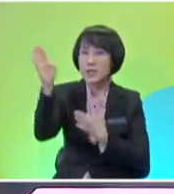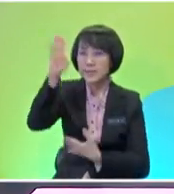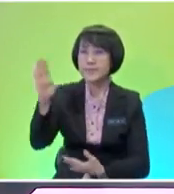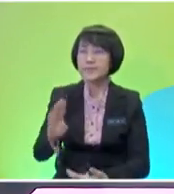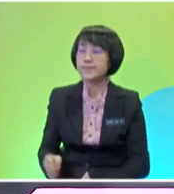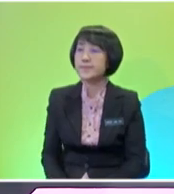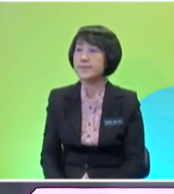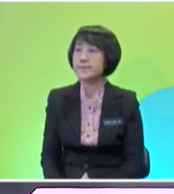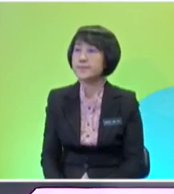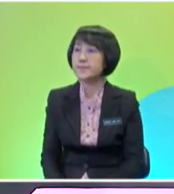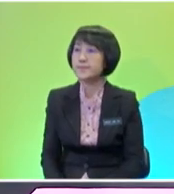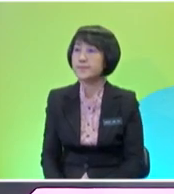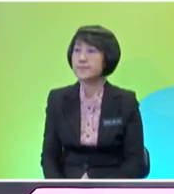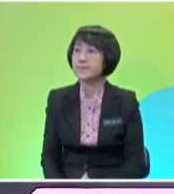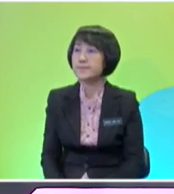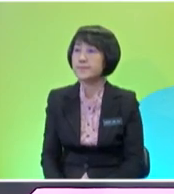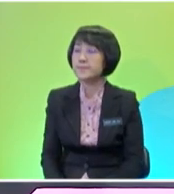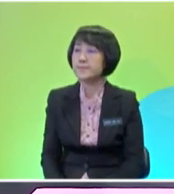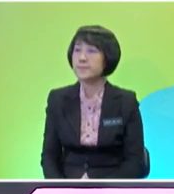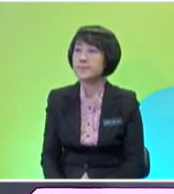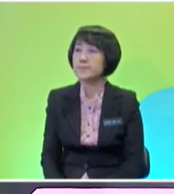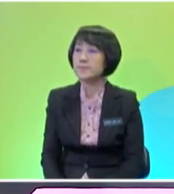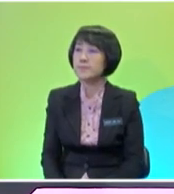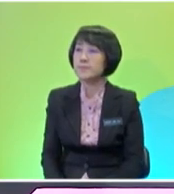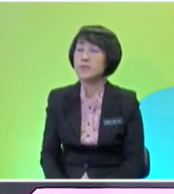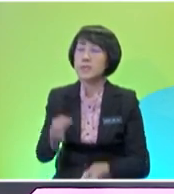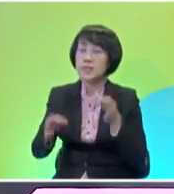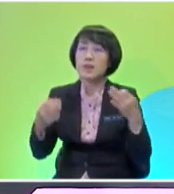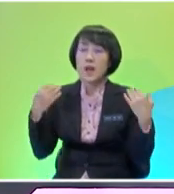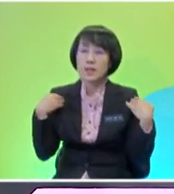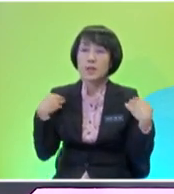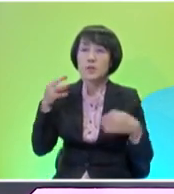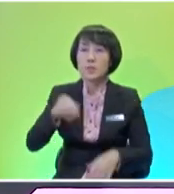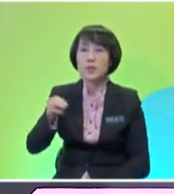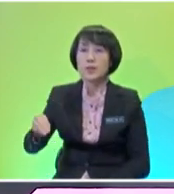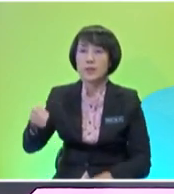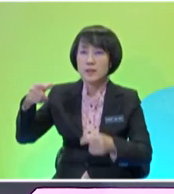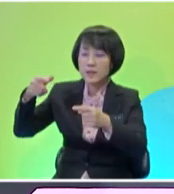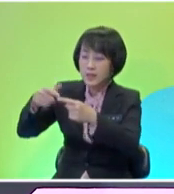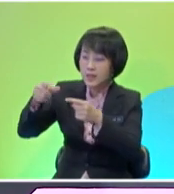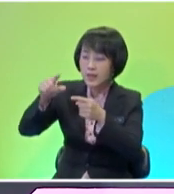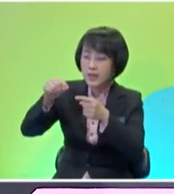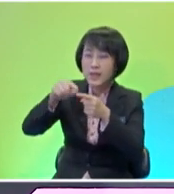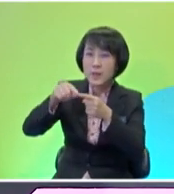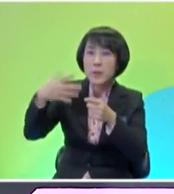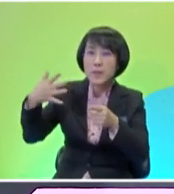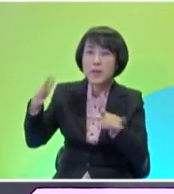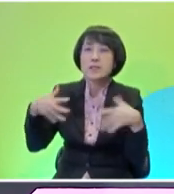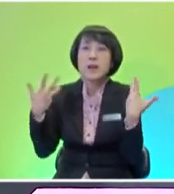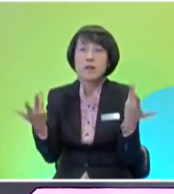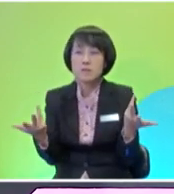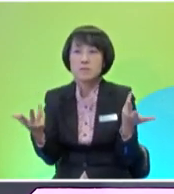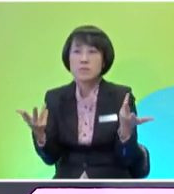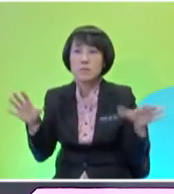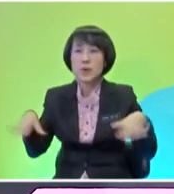tanya. Contohnya, okey, ada keadaan macam tu di mana ada murid yang terkena gam yang panas tu. Apa yang dia kena buat, cikgu? Okey, bila terkena